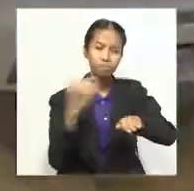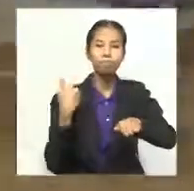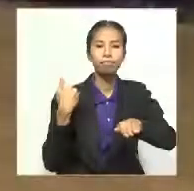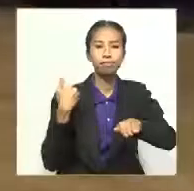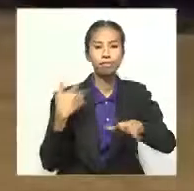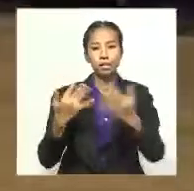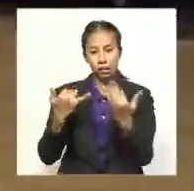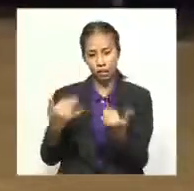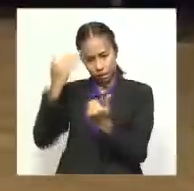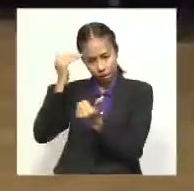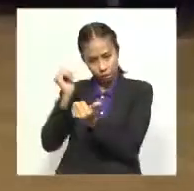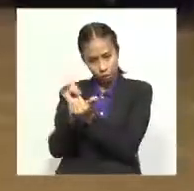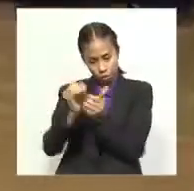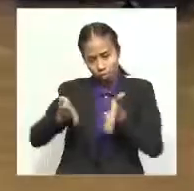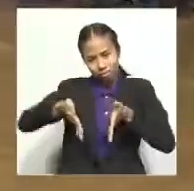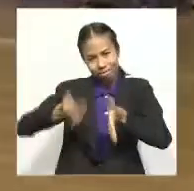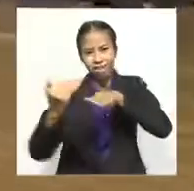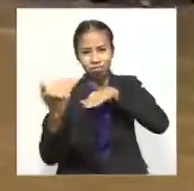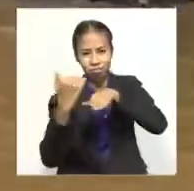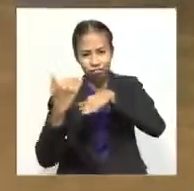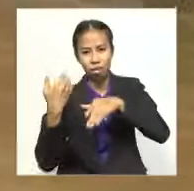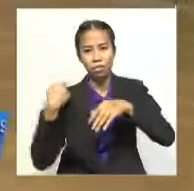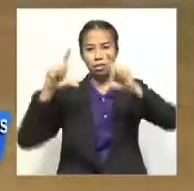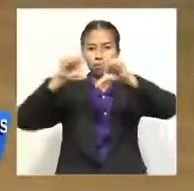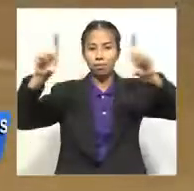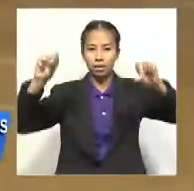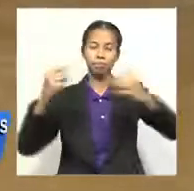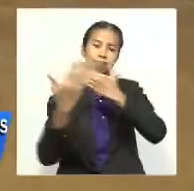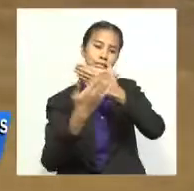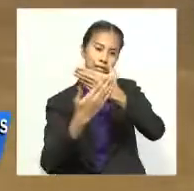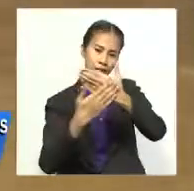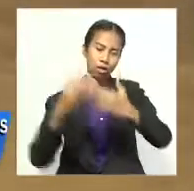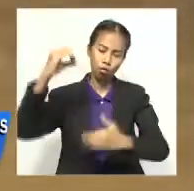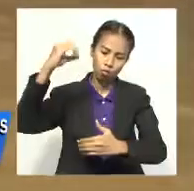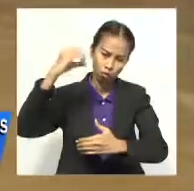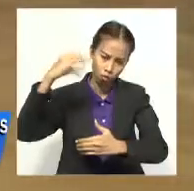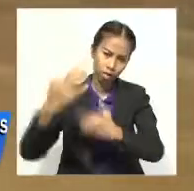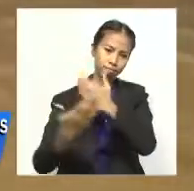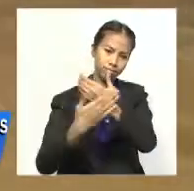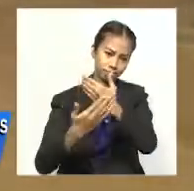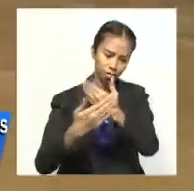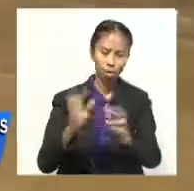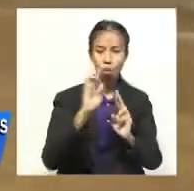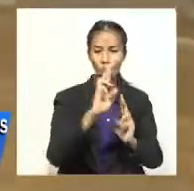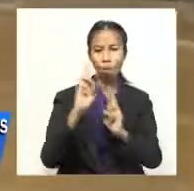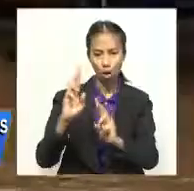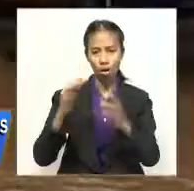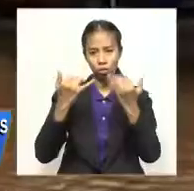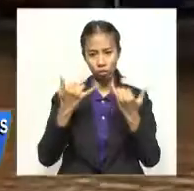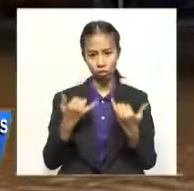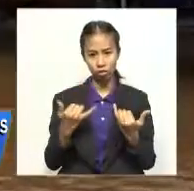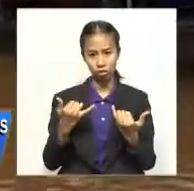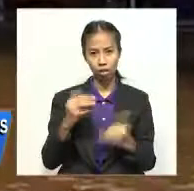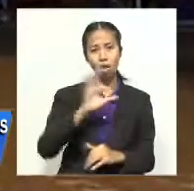รวจทางหลวงแขวงทางหลวงชุมพรก็ได้ติดตั้งป้ายเตือนนะคะแล้วก็มีไฟกระพริบให้ผู้ใช้เส้นทางระมัดระวังขณะนี้ค่ะ